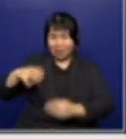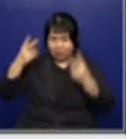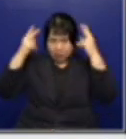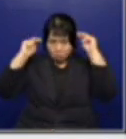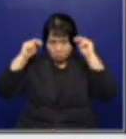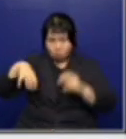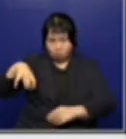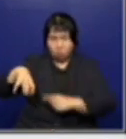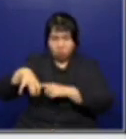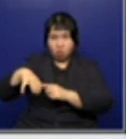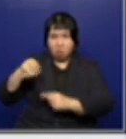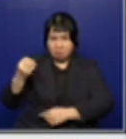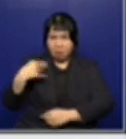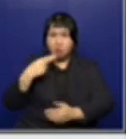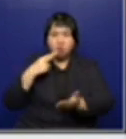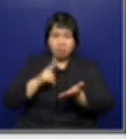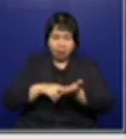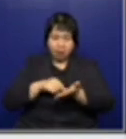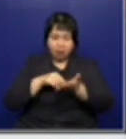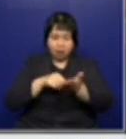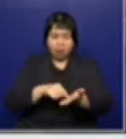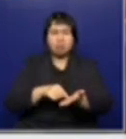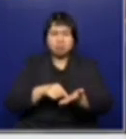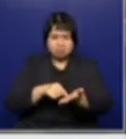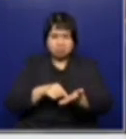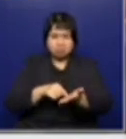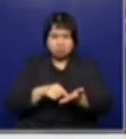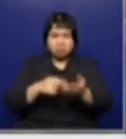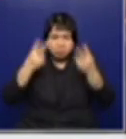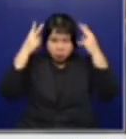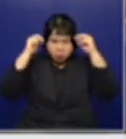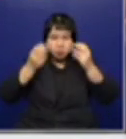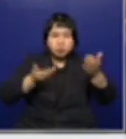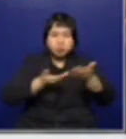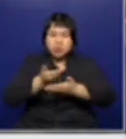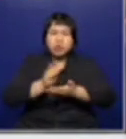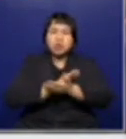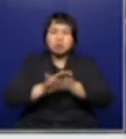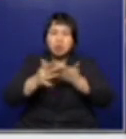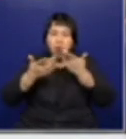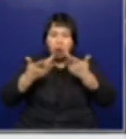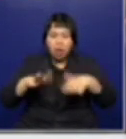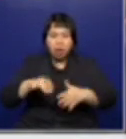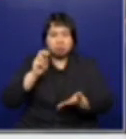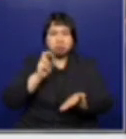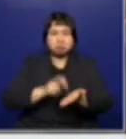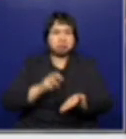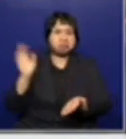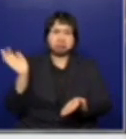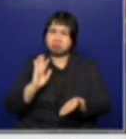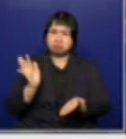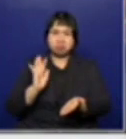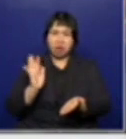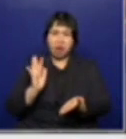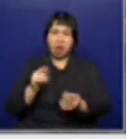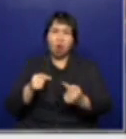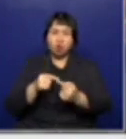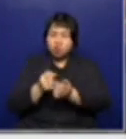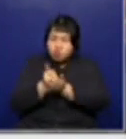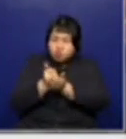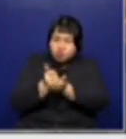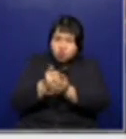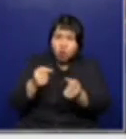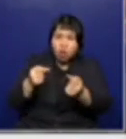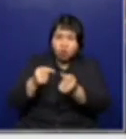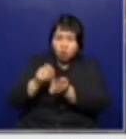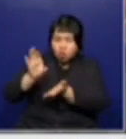าท่านนายกพลันตีพิจารณาแล้วมีบัญชาไม่รับรองพระราชบัญญัติอุปถัมภ์และส่งเสริมพุทธศ